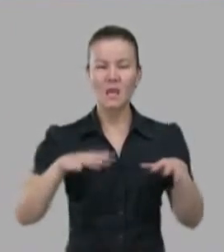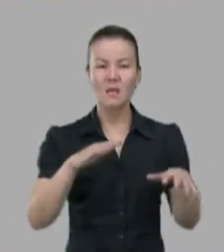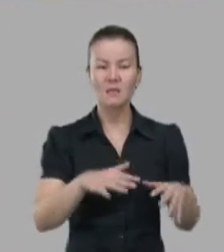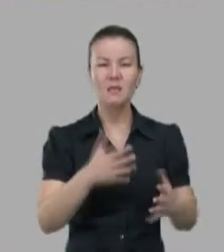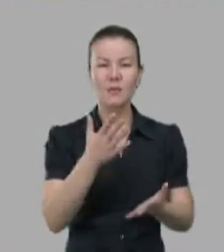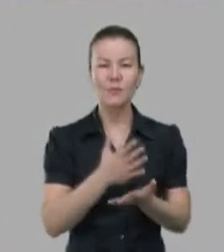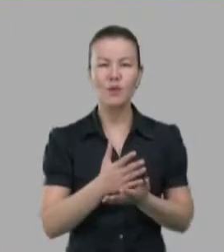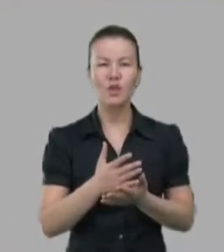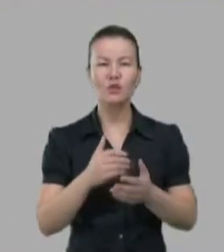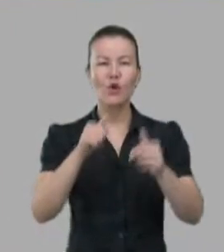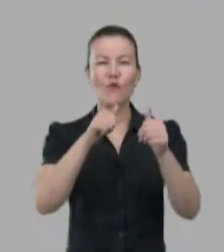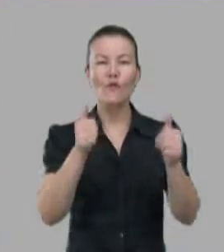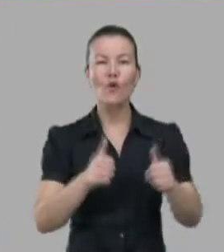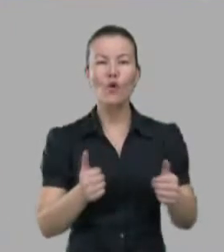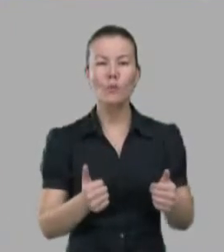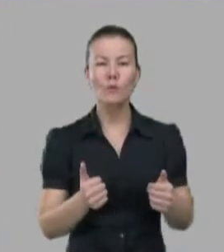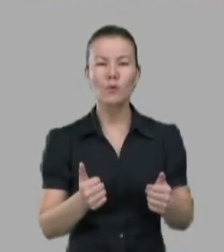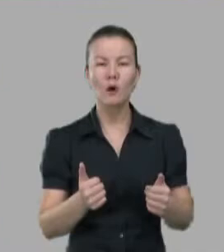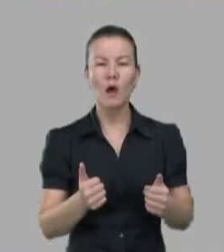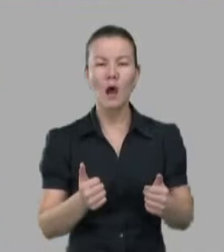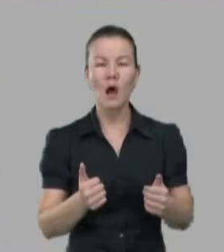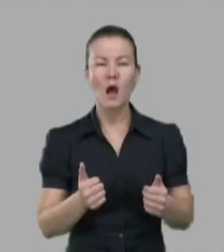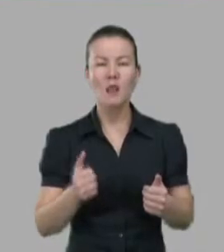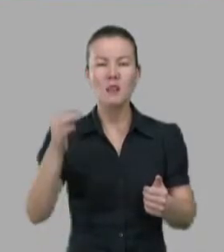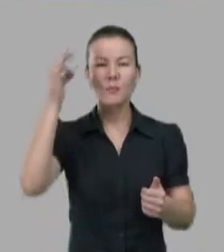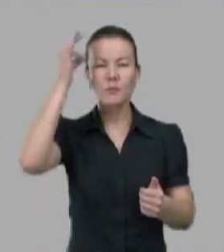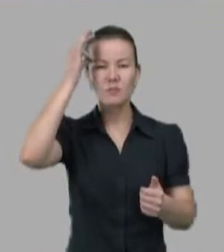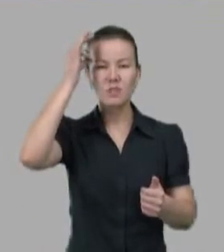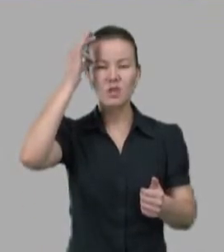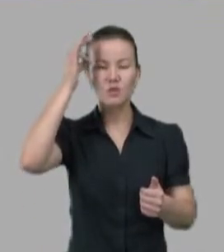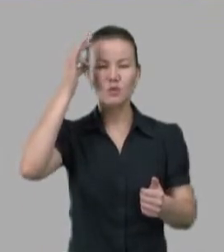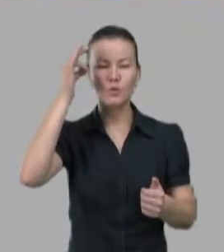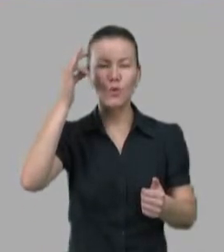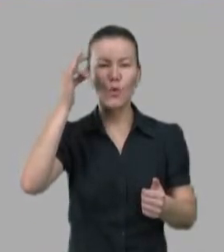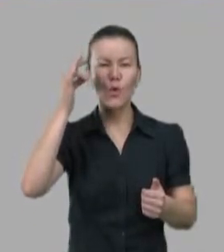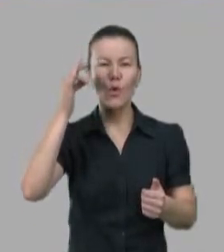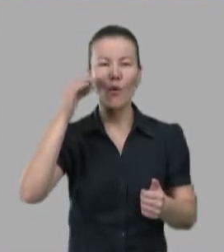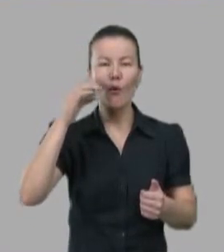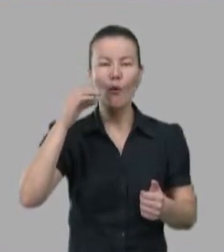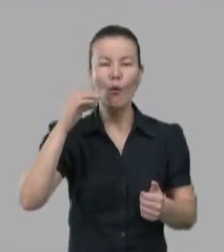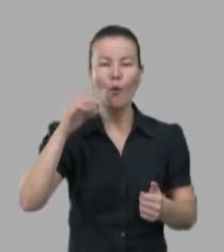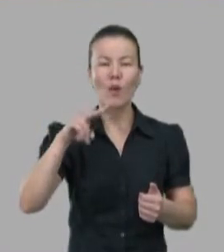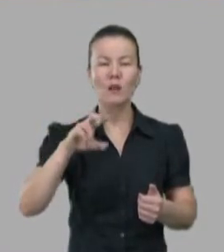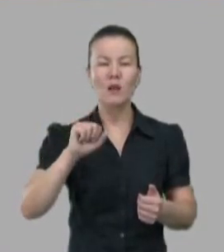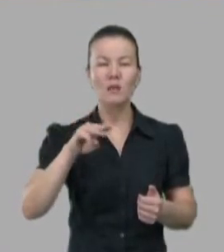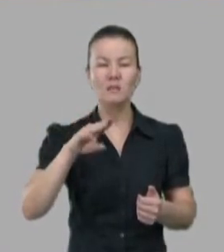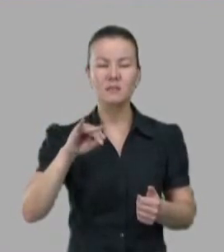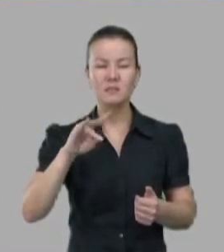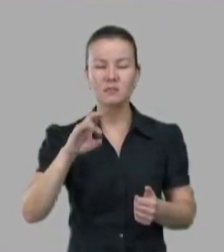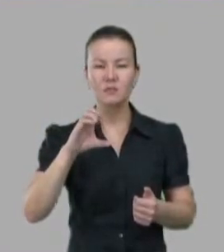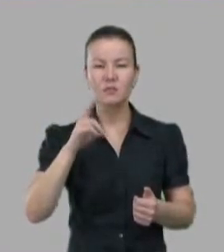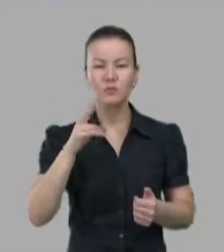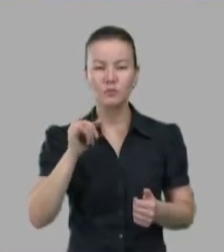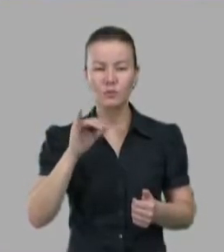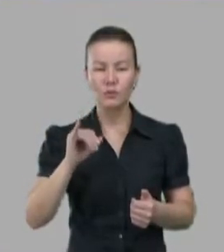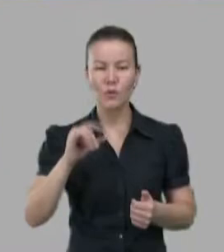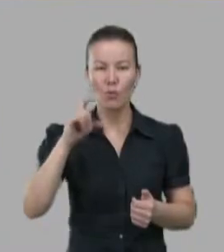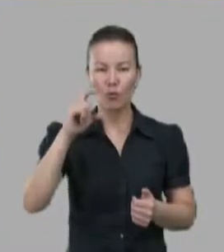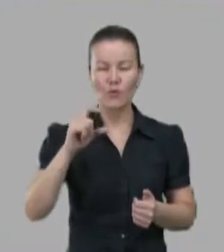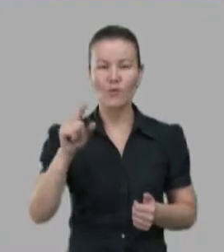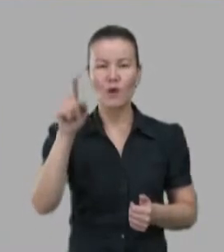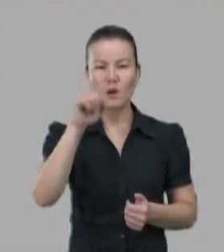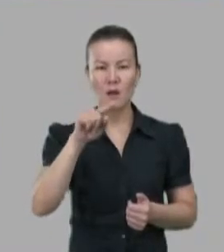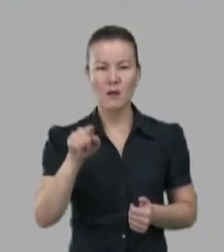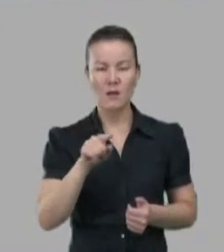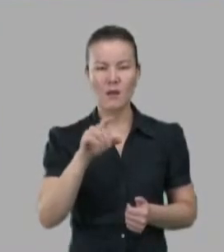Океан имеет форму, напоминающую латинскую букву